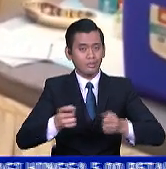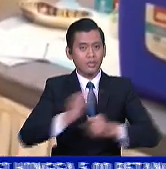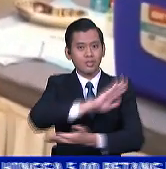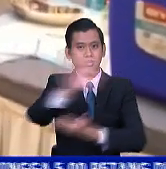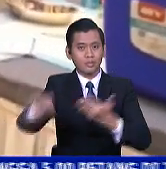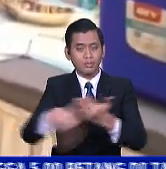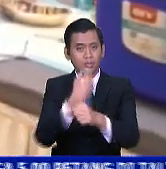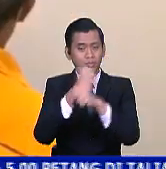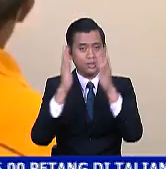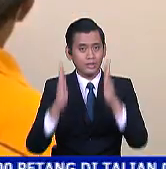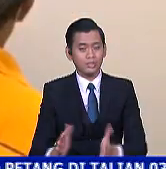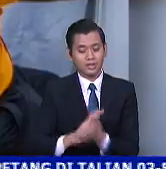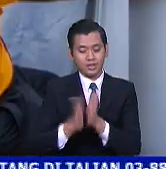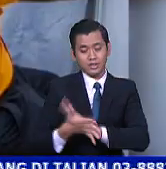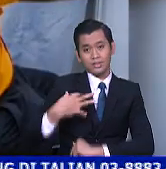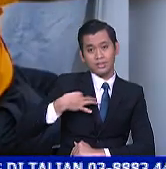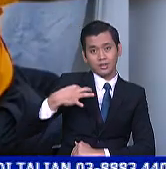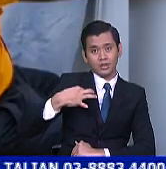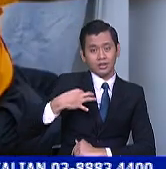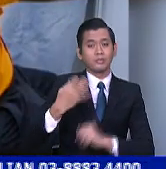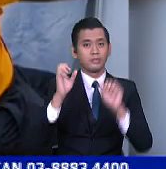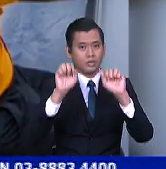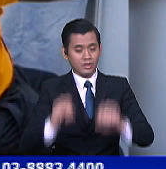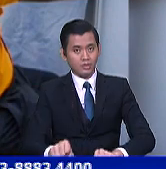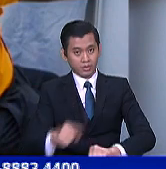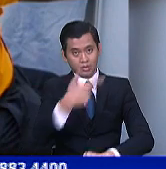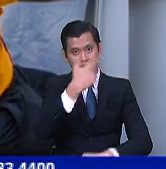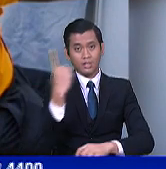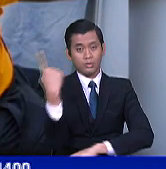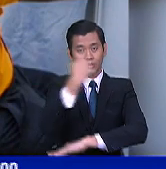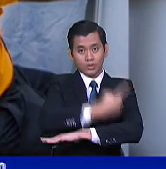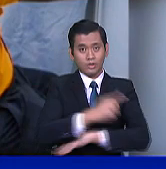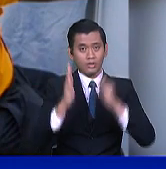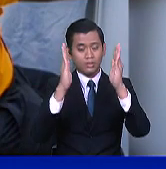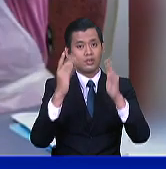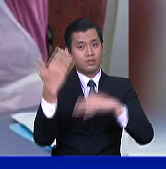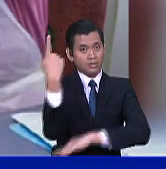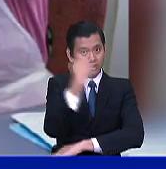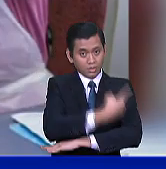sukarelawan dengan kemampuan menampung 600 penerima vaksin sehari